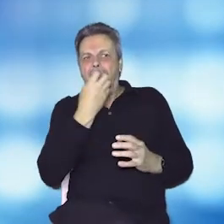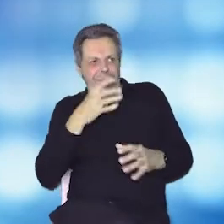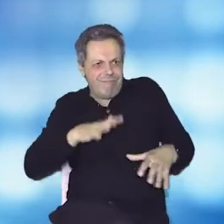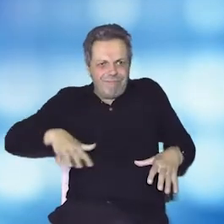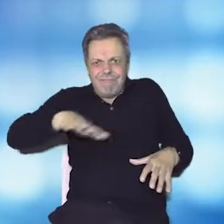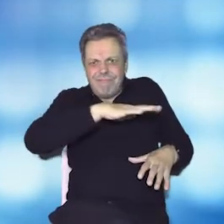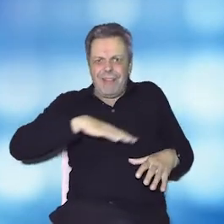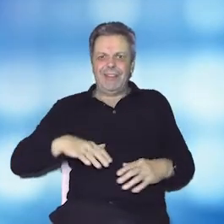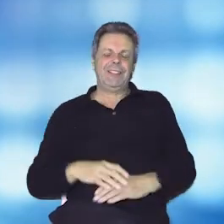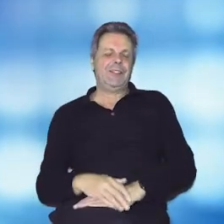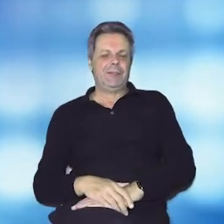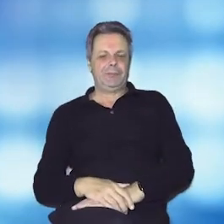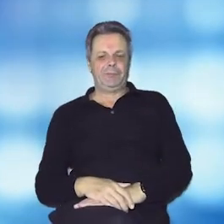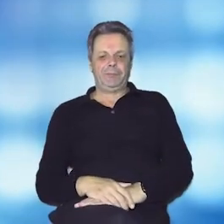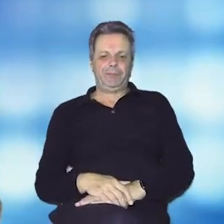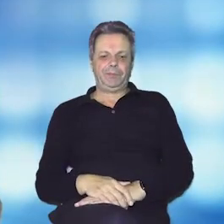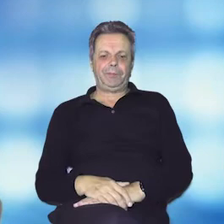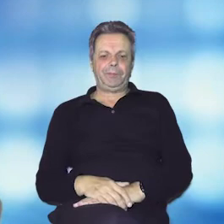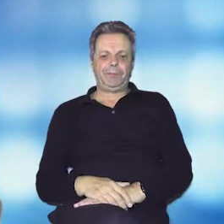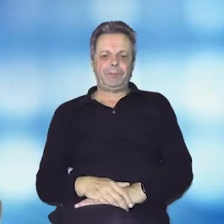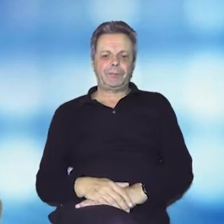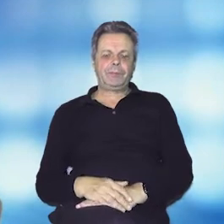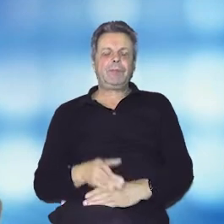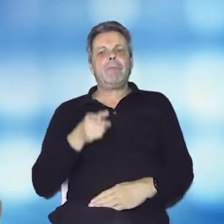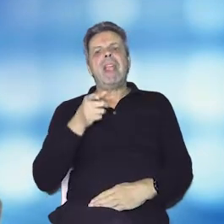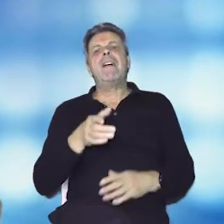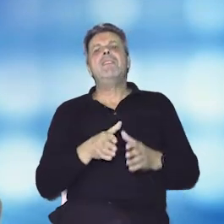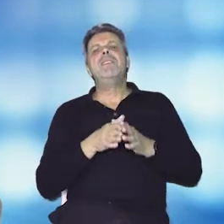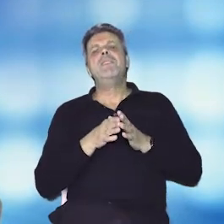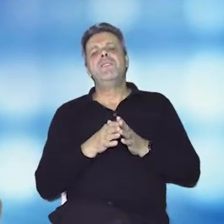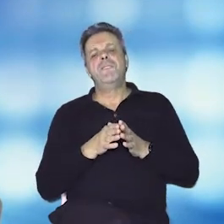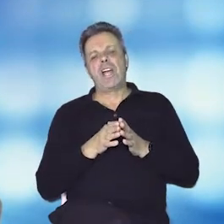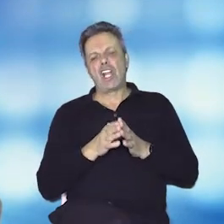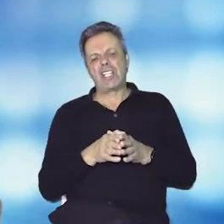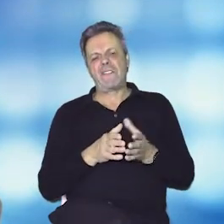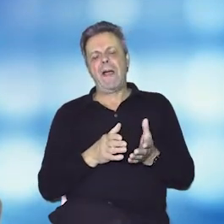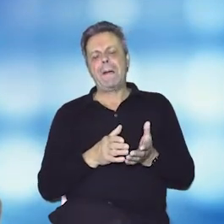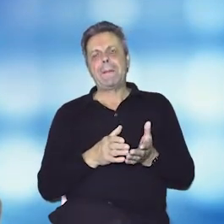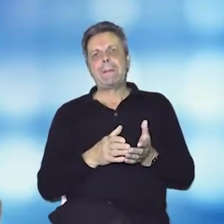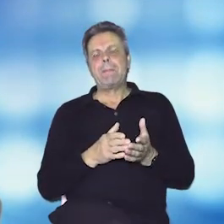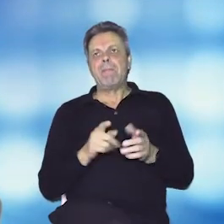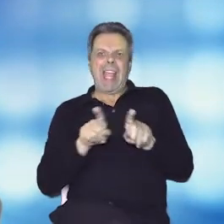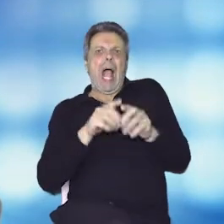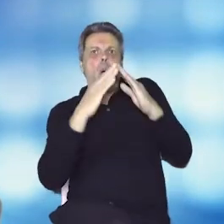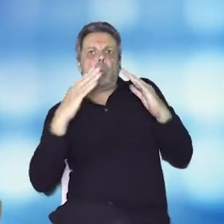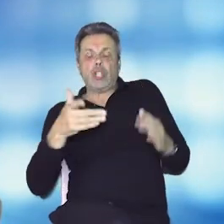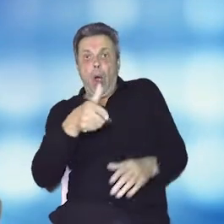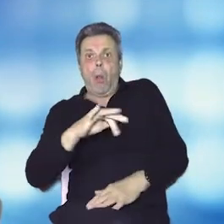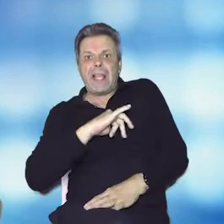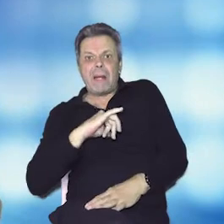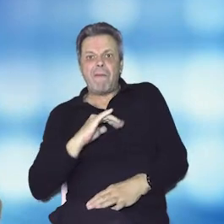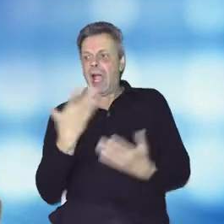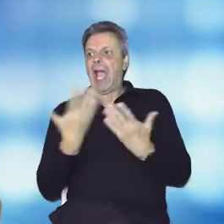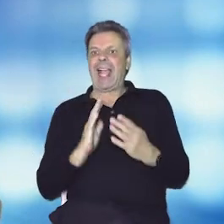okruženje u kojima će onda biti izgrađene. Vaša crkva je, govorim kao građevini, vrlo zanimljiva. Naime, uh-huh. kad se